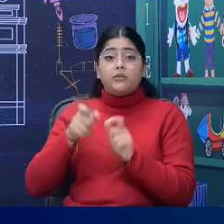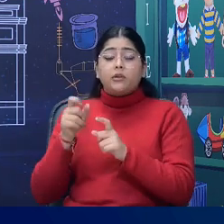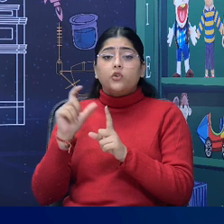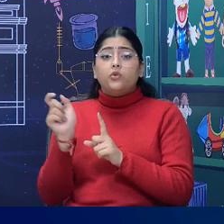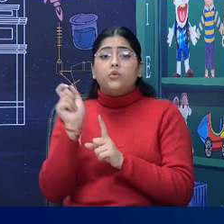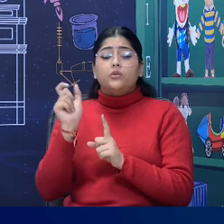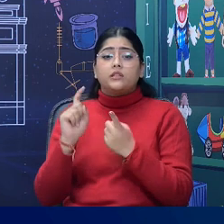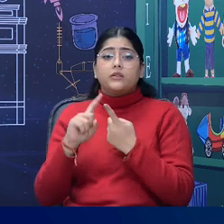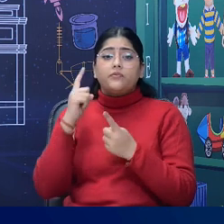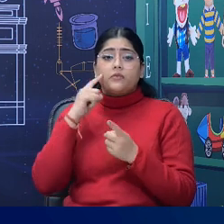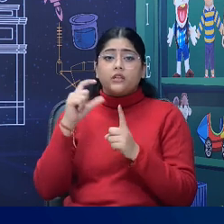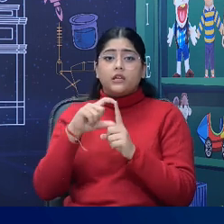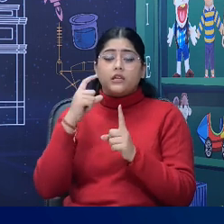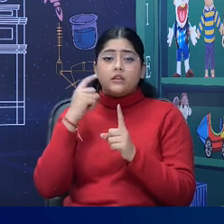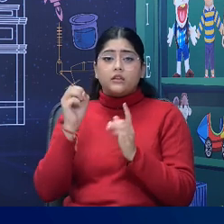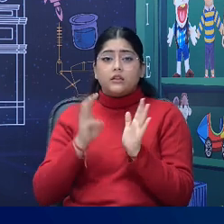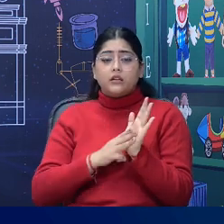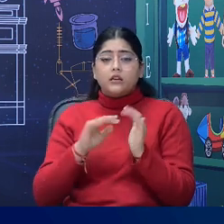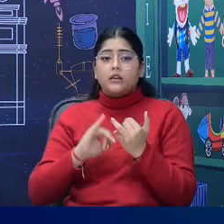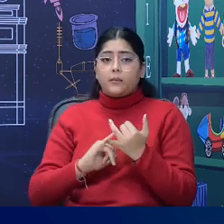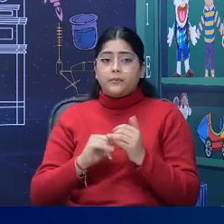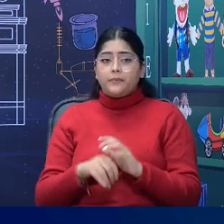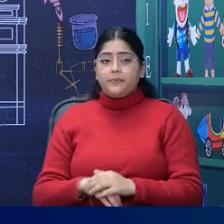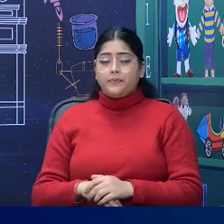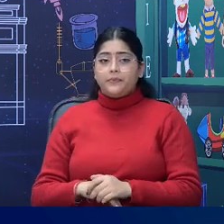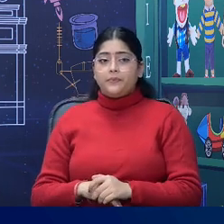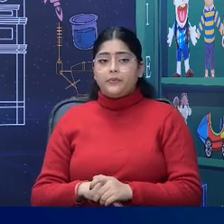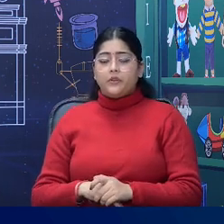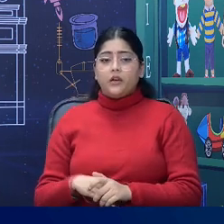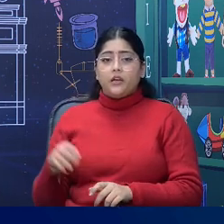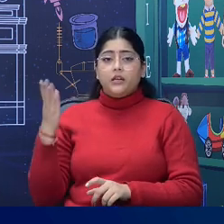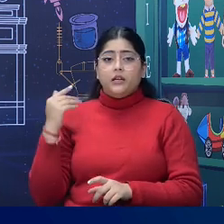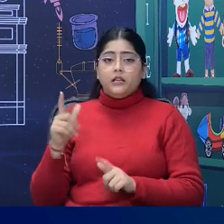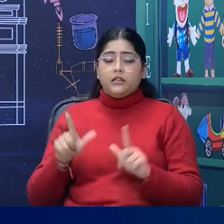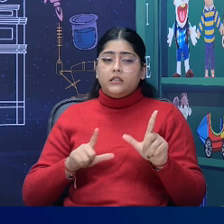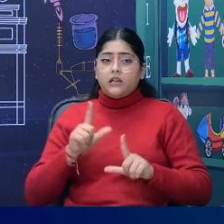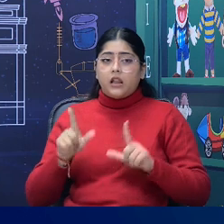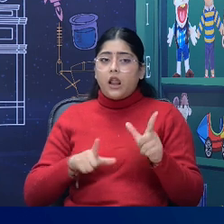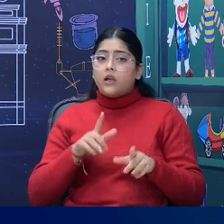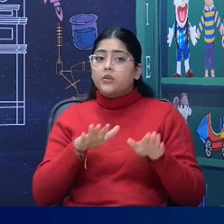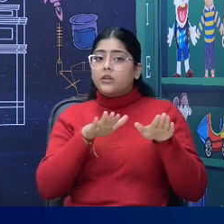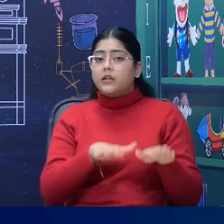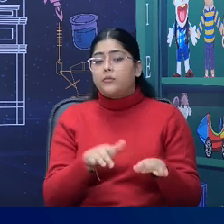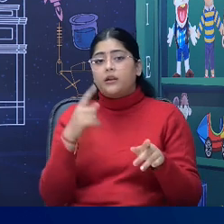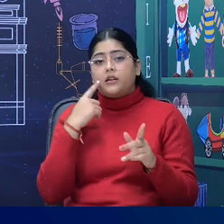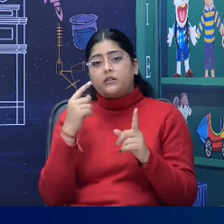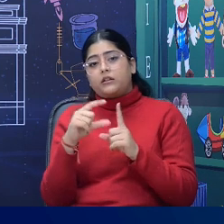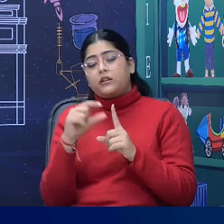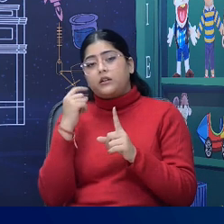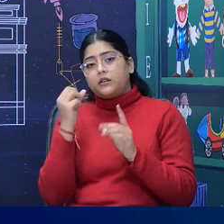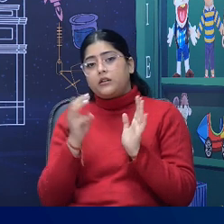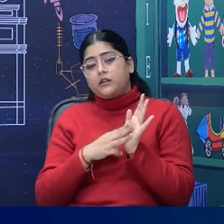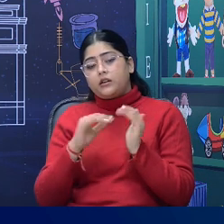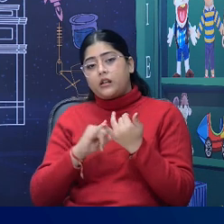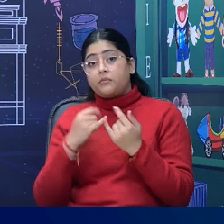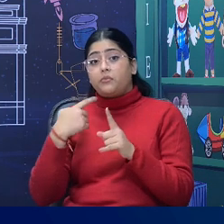किया जाता था और वो उसकी जान होते थे कि भाषा की समृद्धि भी उस पर निर्धारित होती थी और लोगों को अच्छी तरह